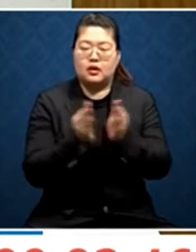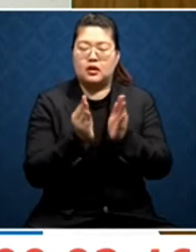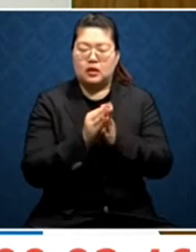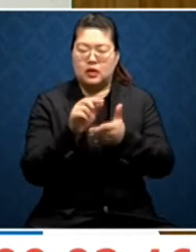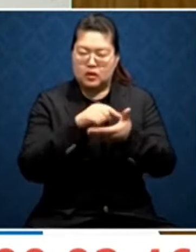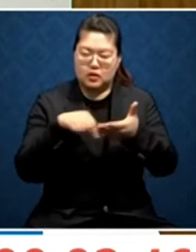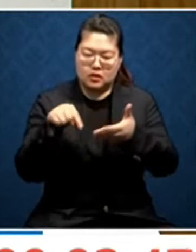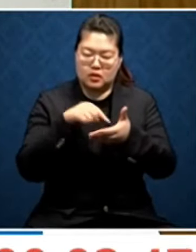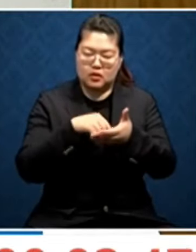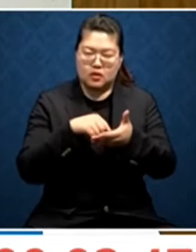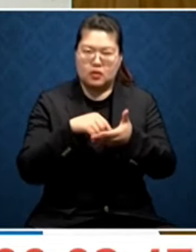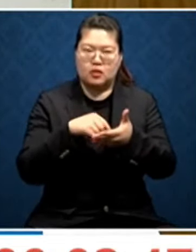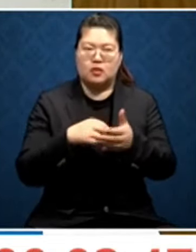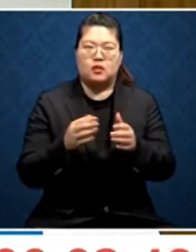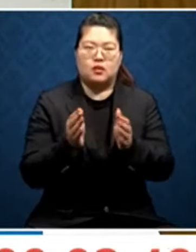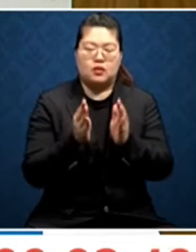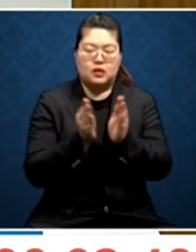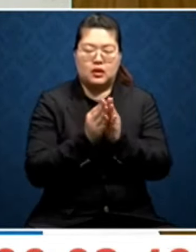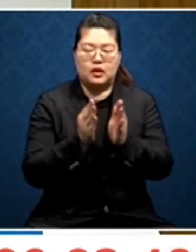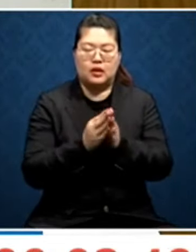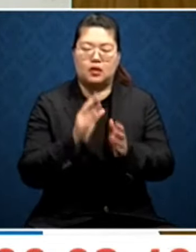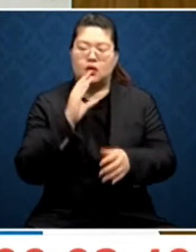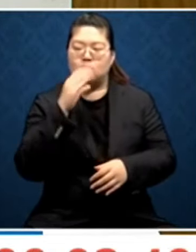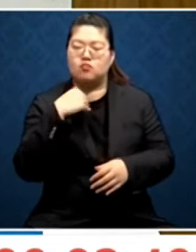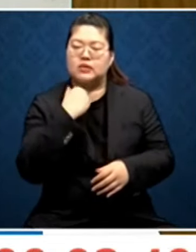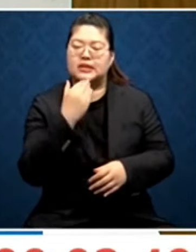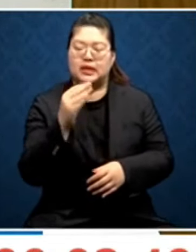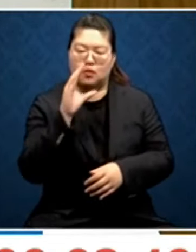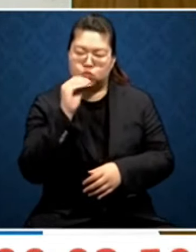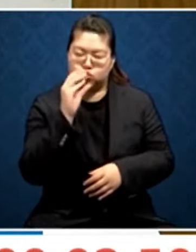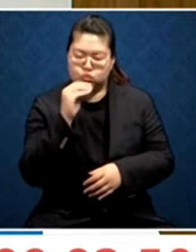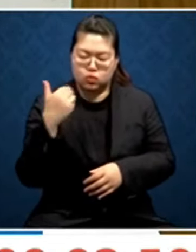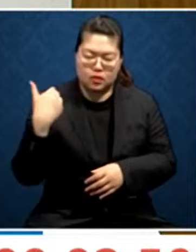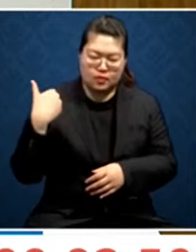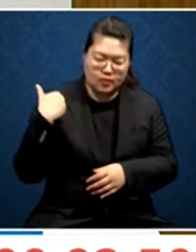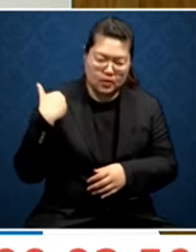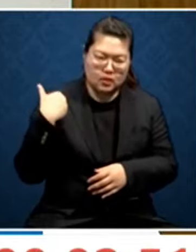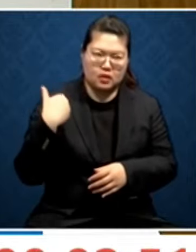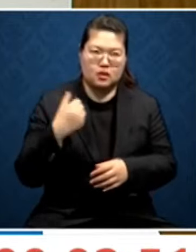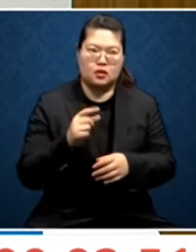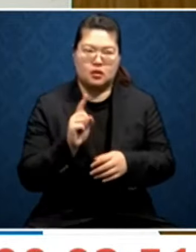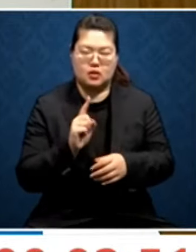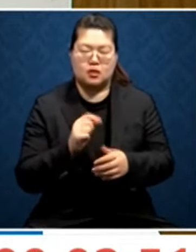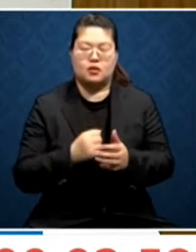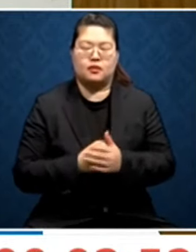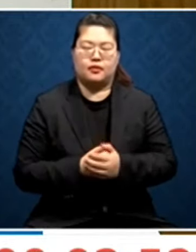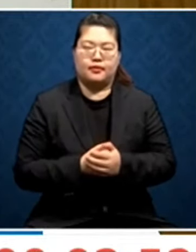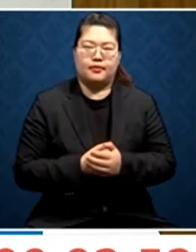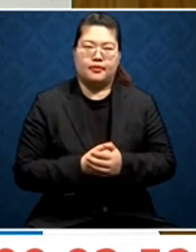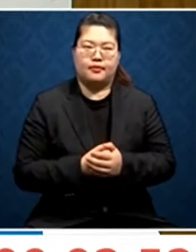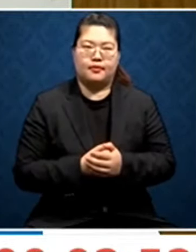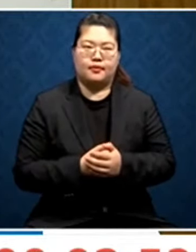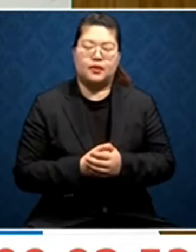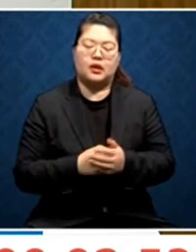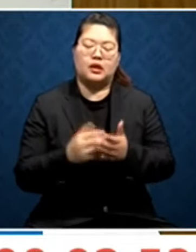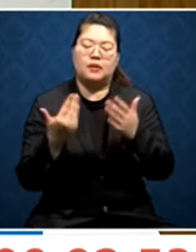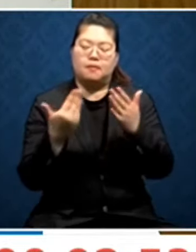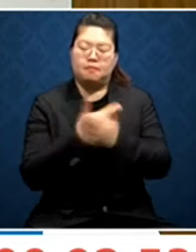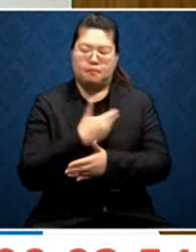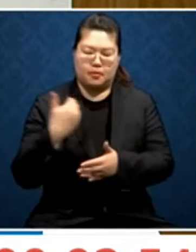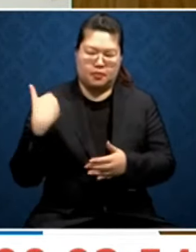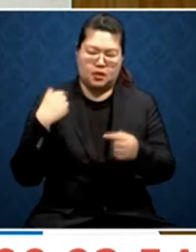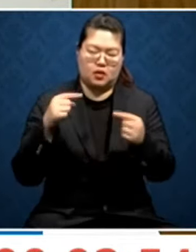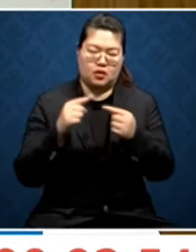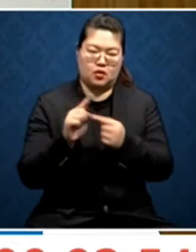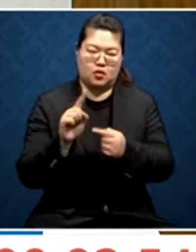ดให้ออกเสียงกระทำโดยการออกเสียงเป็นหลักนะครับส่วนวิธีการออกเสียงโดยวิธีอื่นเป็นเพียงทางเลือกมีการเปลี่ยนแปลงครับในร่